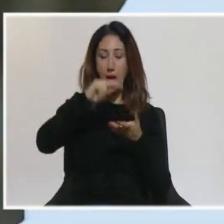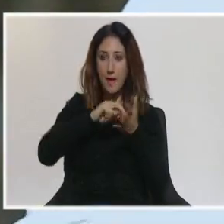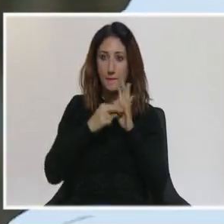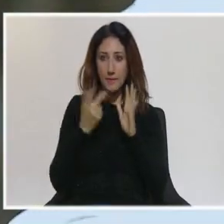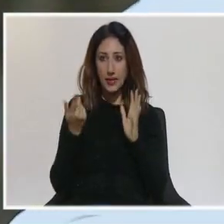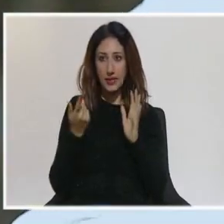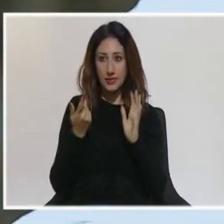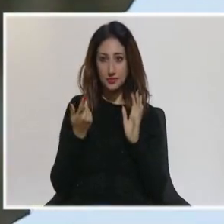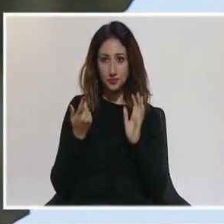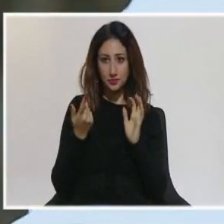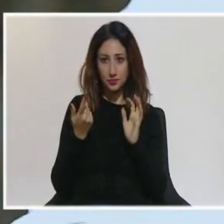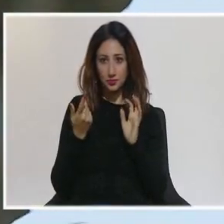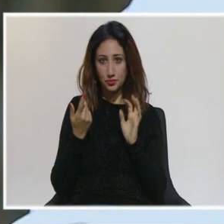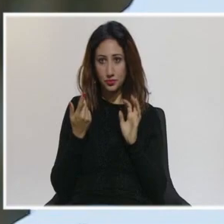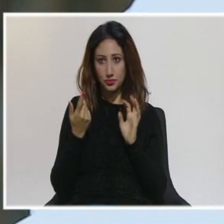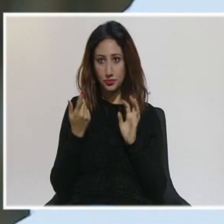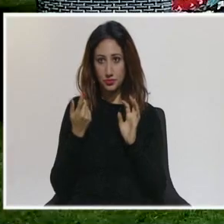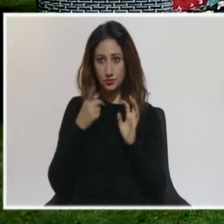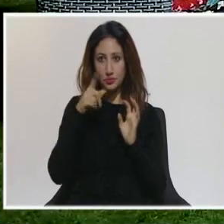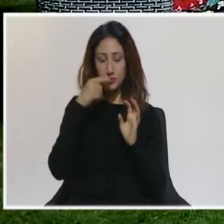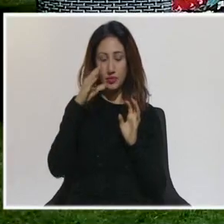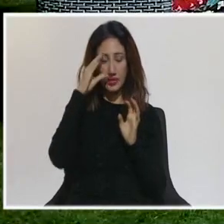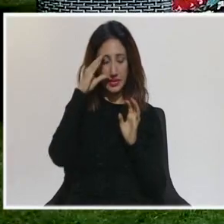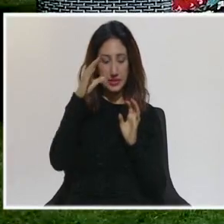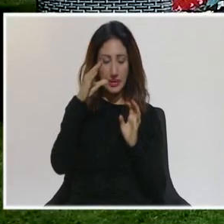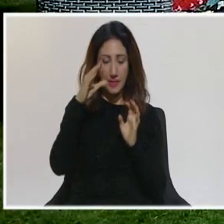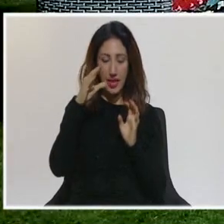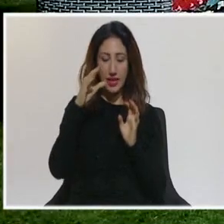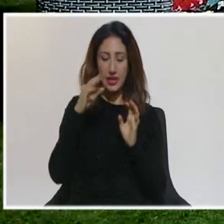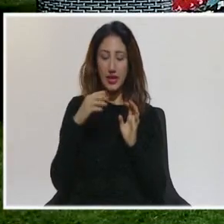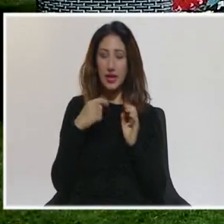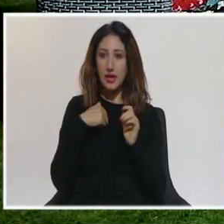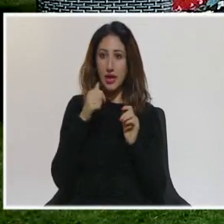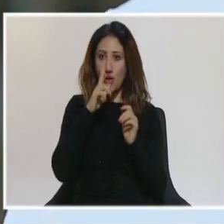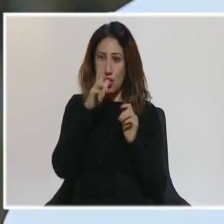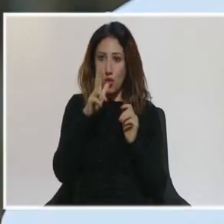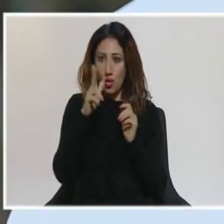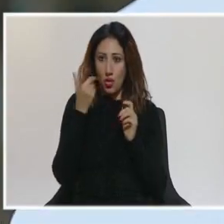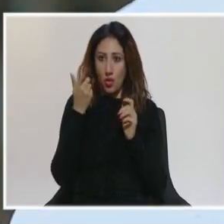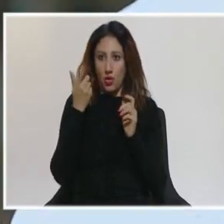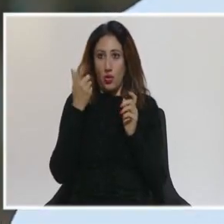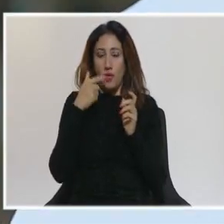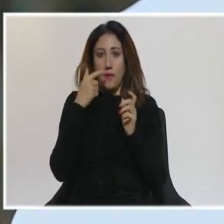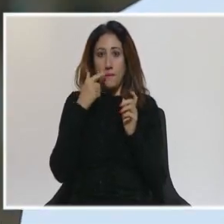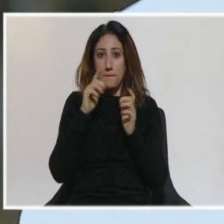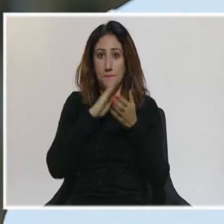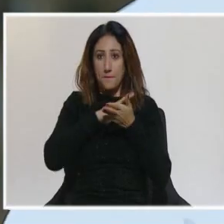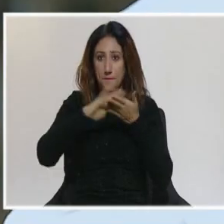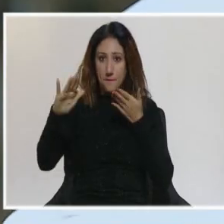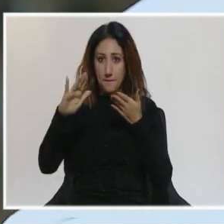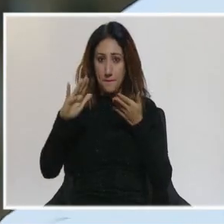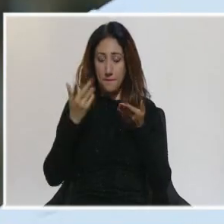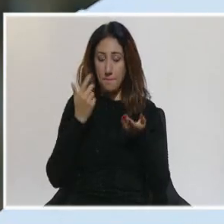انا قلت بره جمله زعلت الزملكاويه قوي، يعني قلت بره ايه؟ مفيش حد خالي من